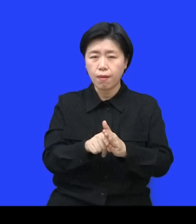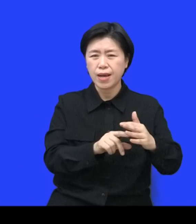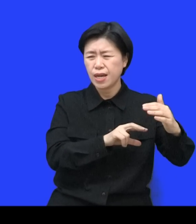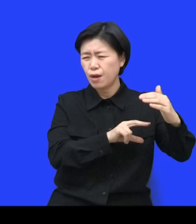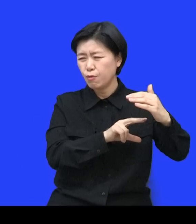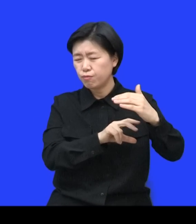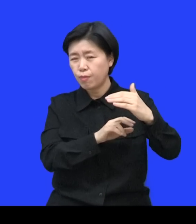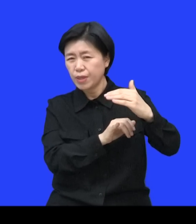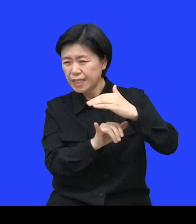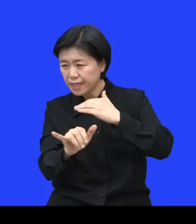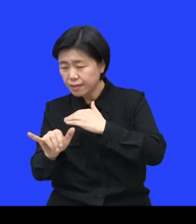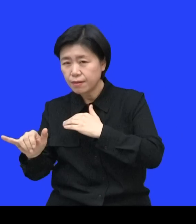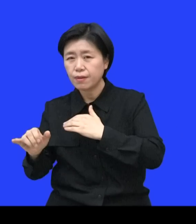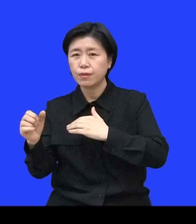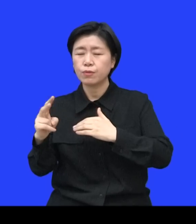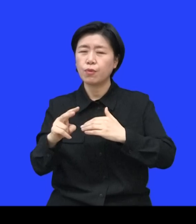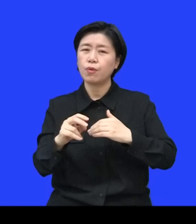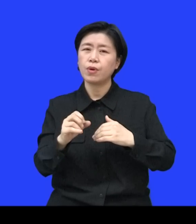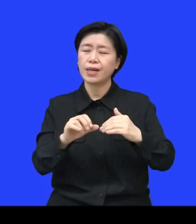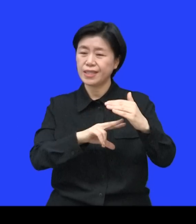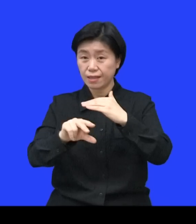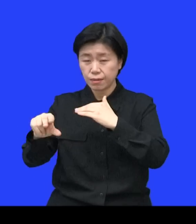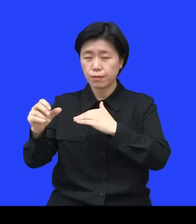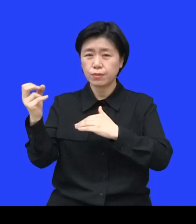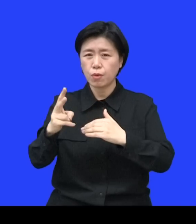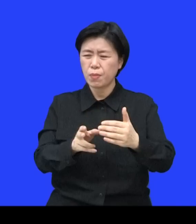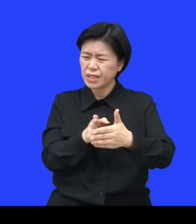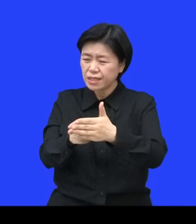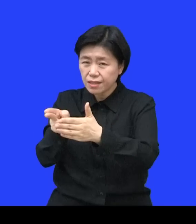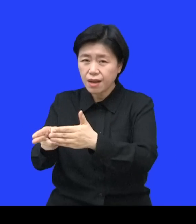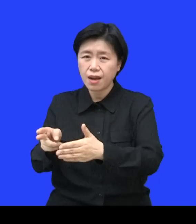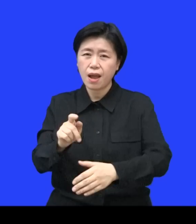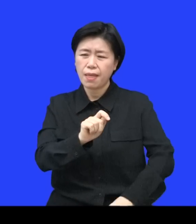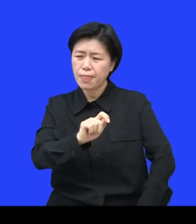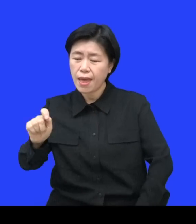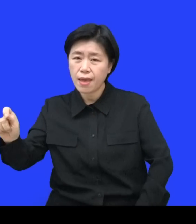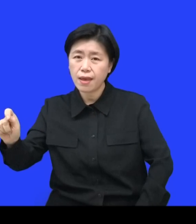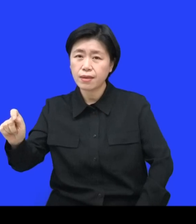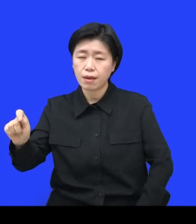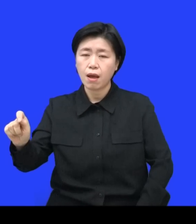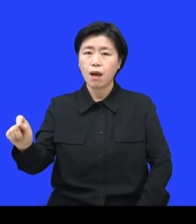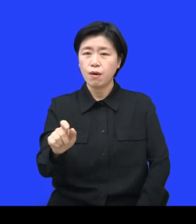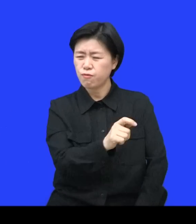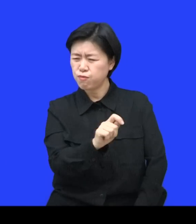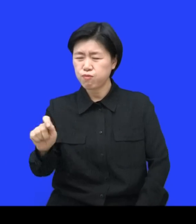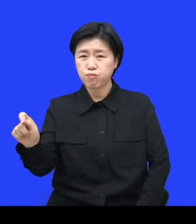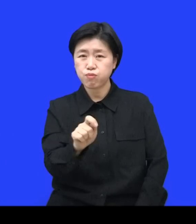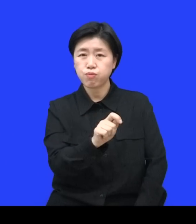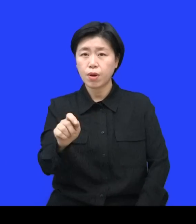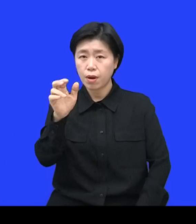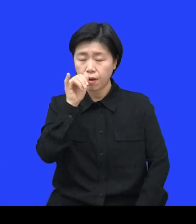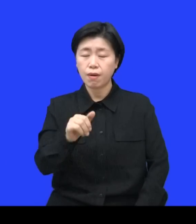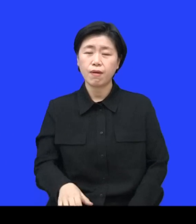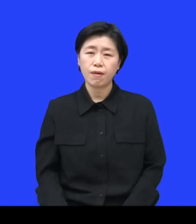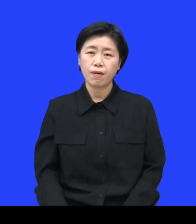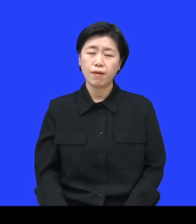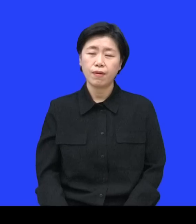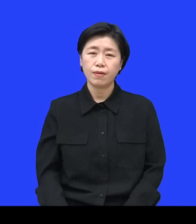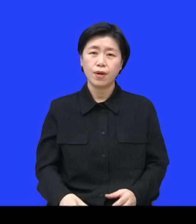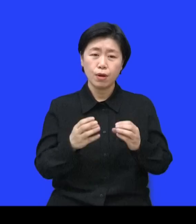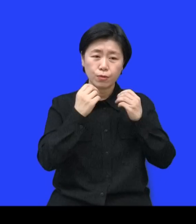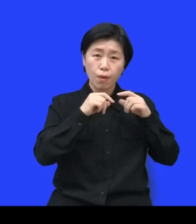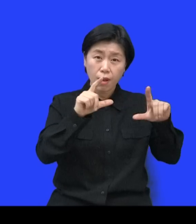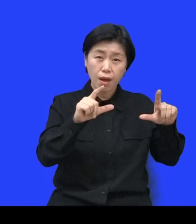지하철 타고 올라가서 9시 지각 직전에 막 그거를 인생을 계속 사는 거예요. 주말엔 과외 뛰고 막 밤새 과외